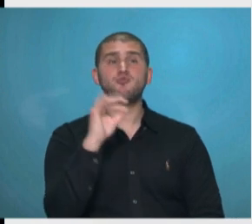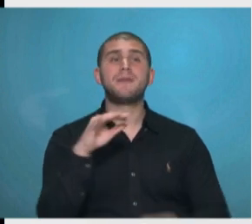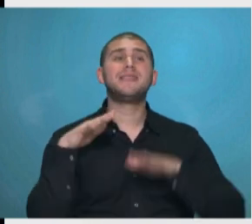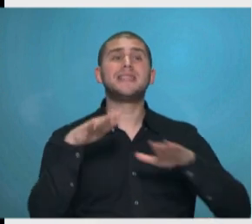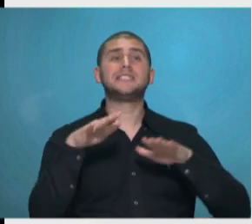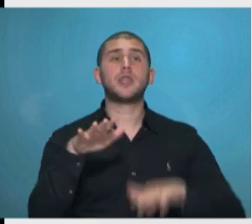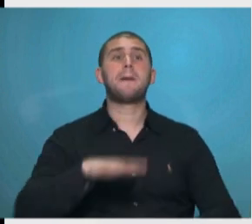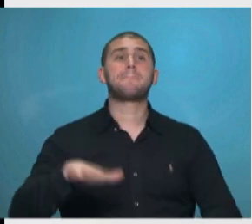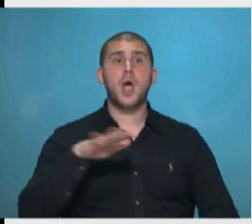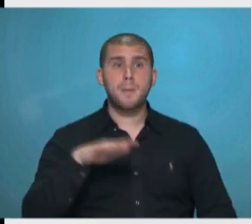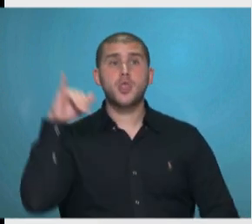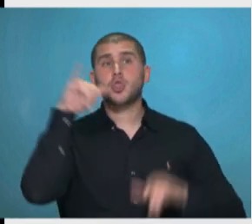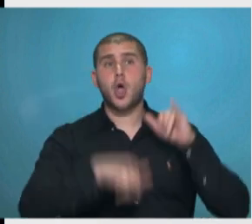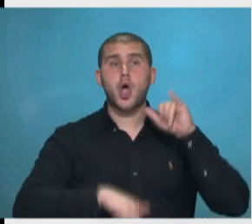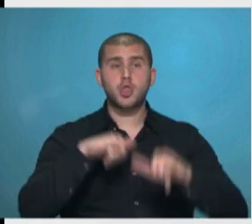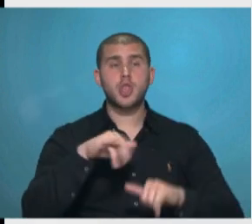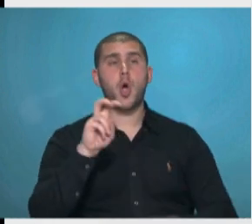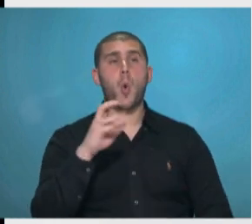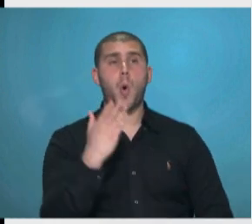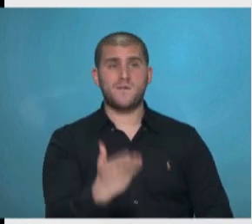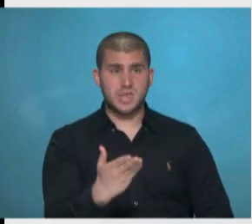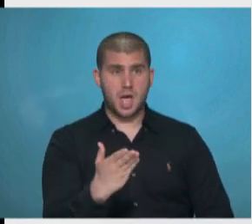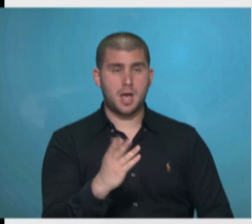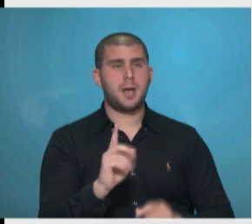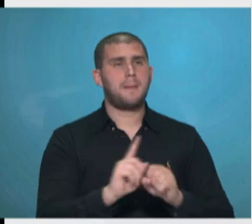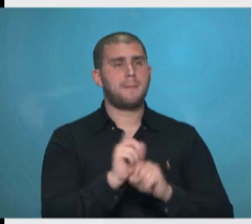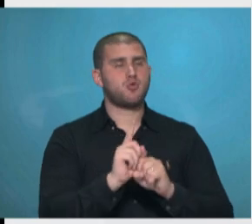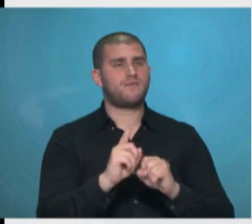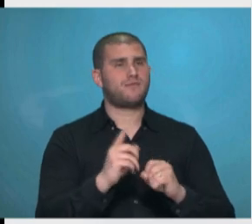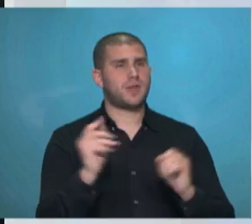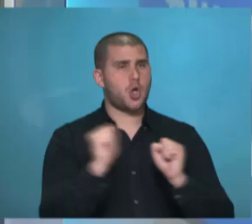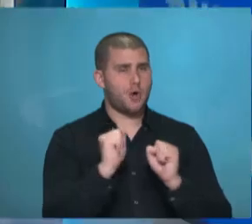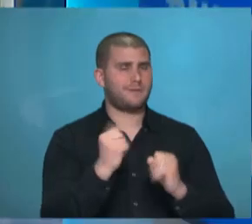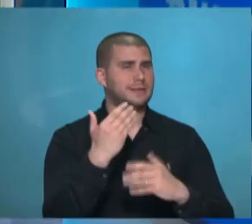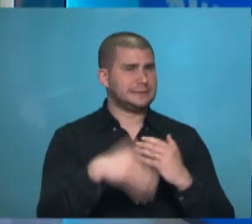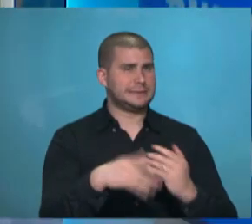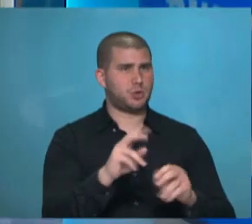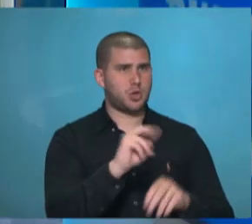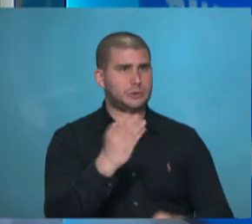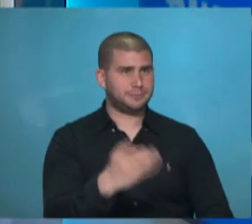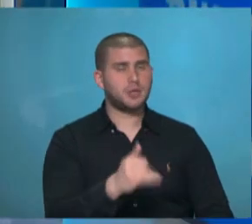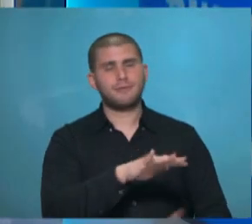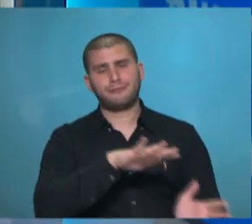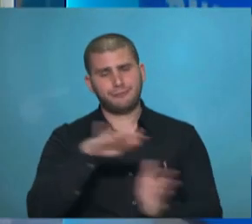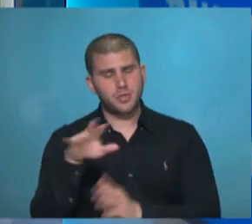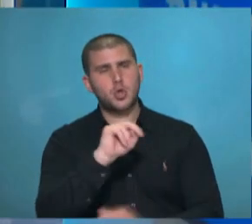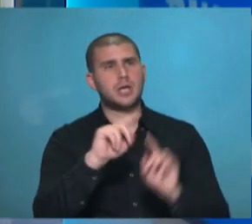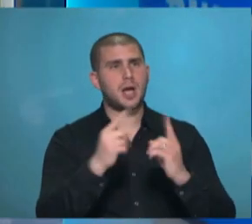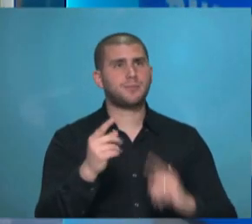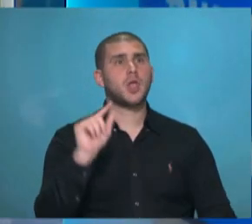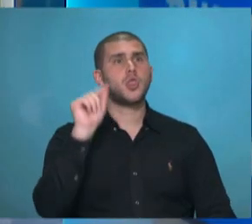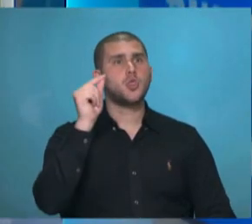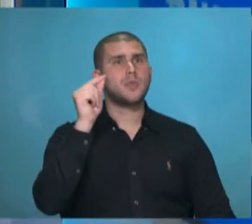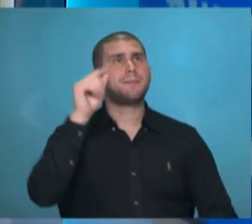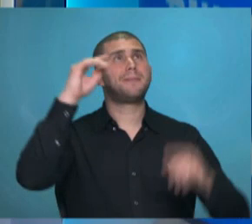טיסות מאירופה הנוחתות בעובדה בעונת החורף. עד כאן בעניין הזה. עכשיו לעניין אחר. תותים תלויים